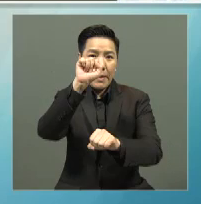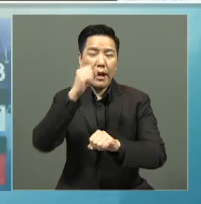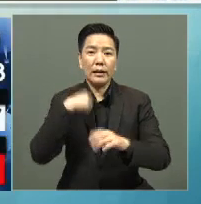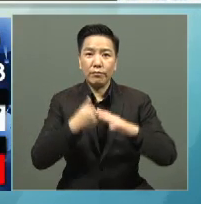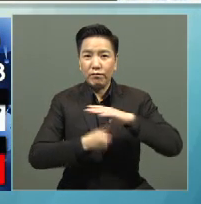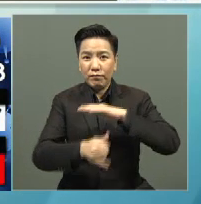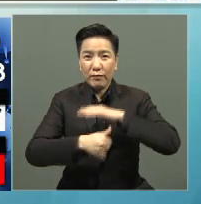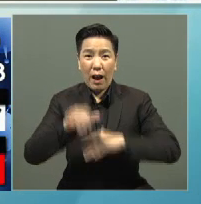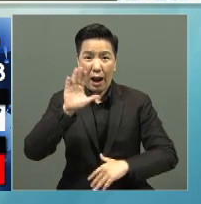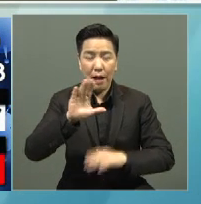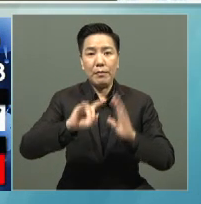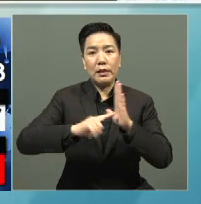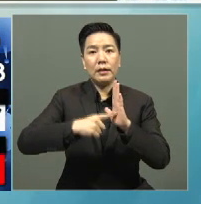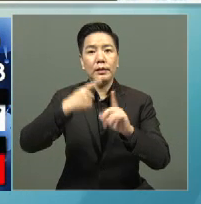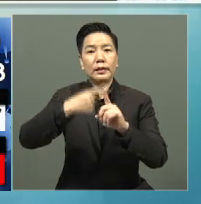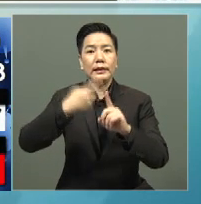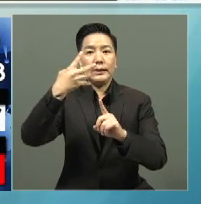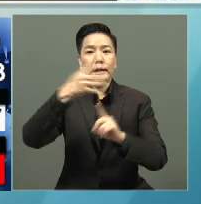แต่พวกเราทุกคนพี่น้องประชาชนทุกท่านนะครับที่ได้พยายามทำกันมาหลากหลายวันนะครับย้อนกลับไปผมให้ดูภาพสไลด์ที่เป็นกราฟจะได้เห็นถึงเส้นทางเดินของเราที่ทำกันมาตั้งแต่ประกาศเคอร์ฟิวนะครับคือวันที่3